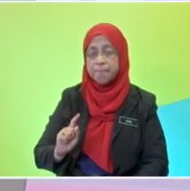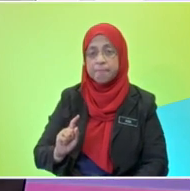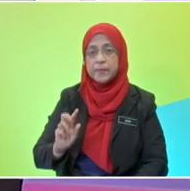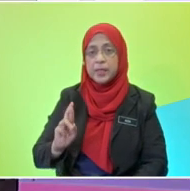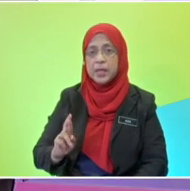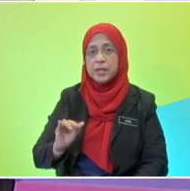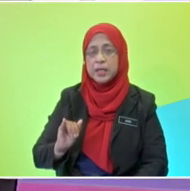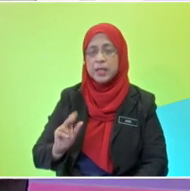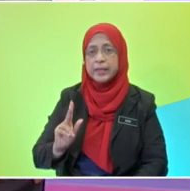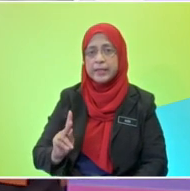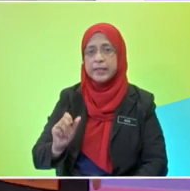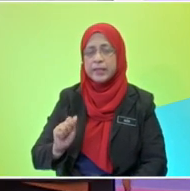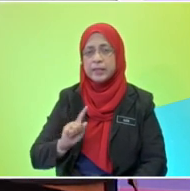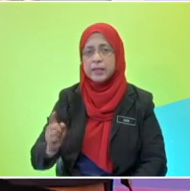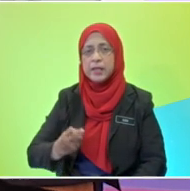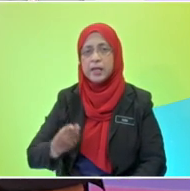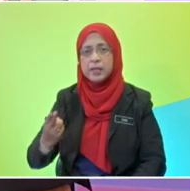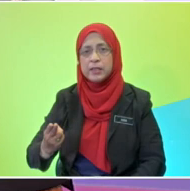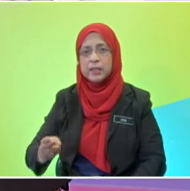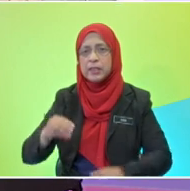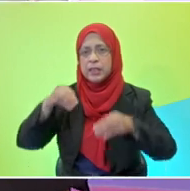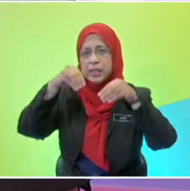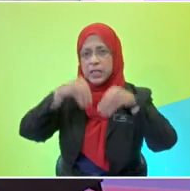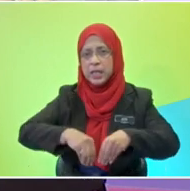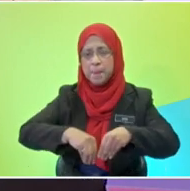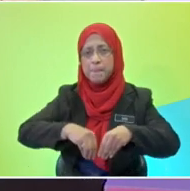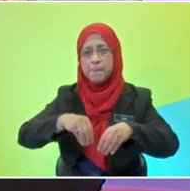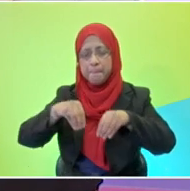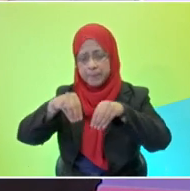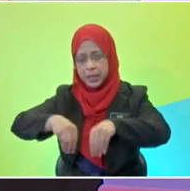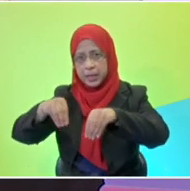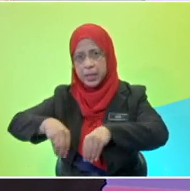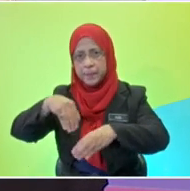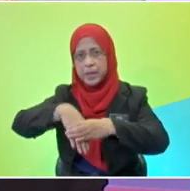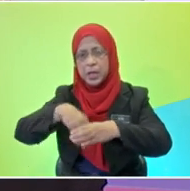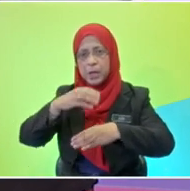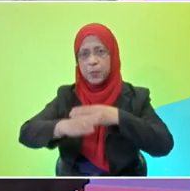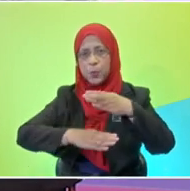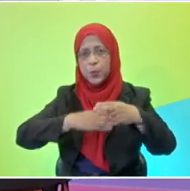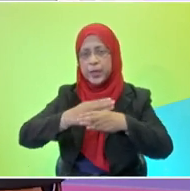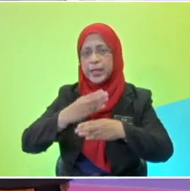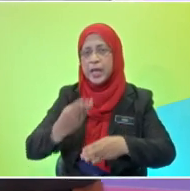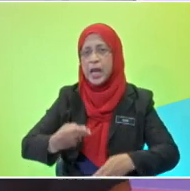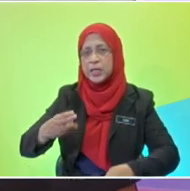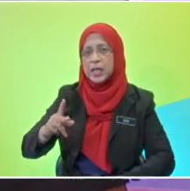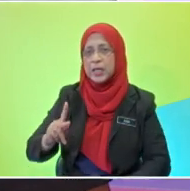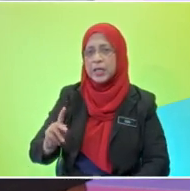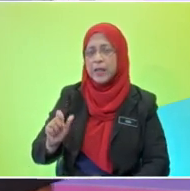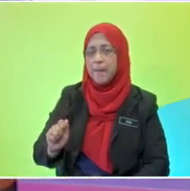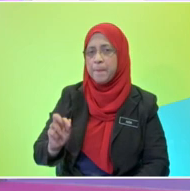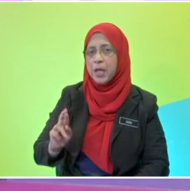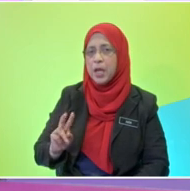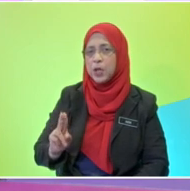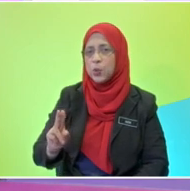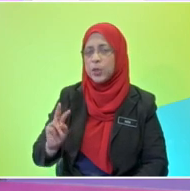murid-murid kena paham Yaitu harta yang tertanam dalam bumi seperti harta karun nah sama juga